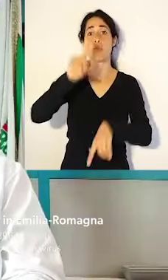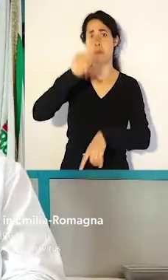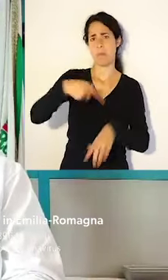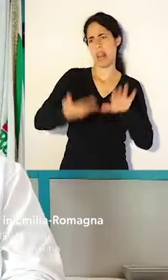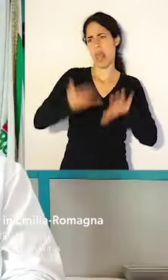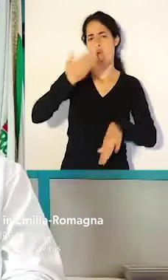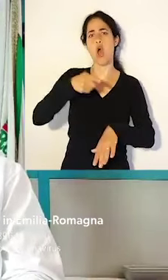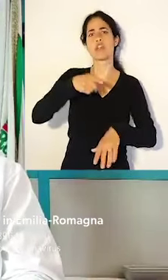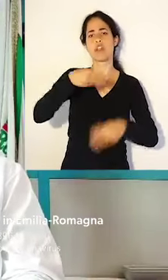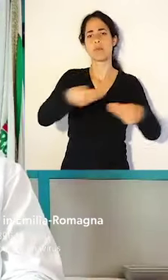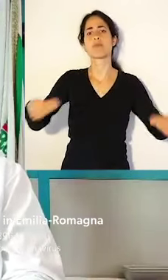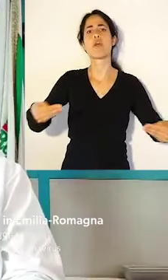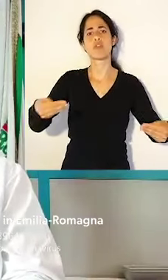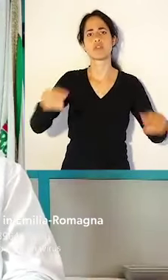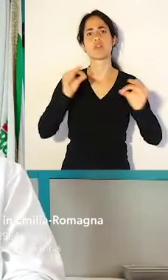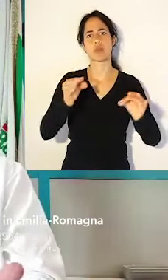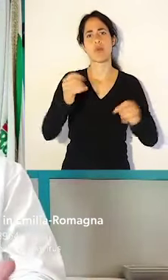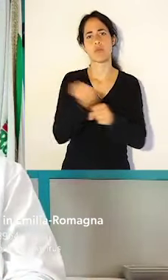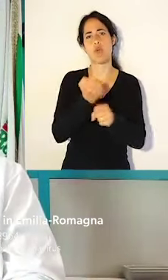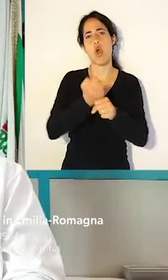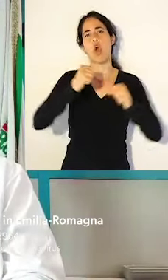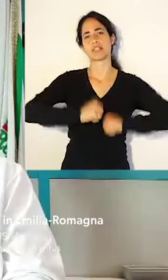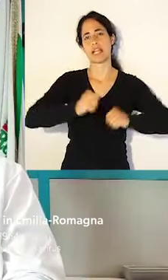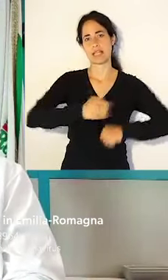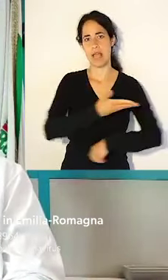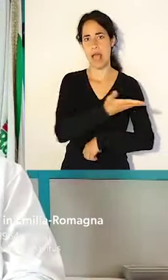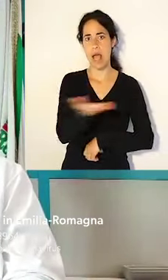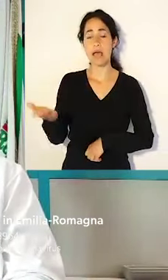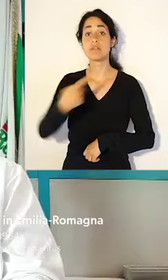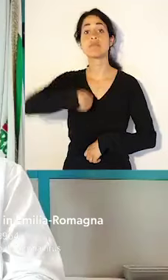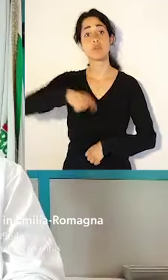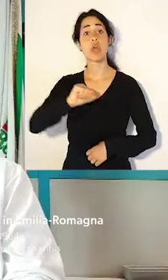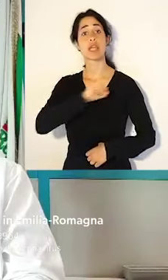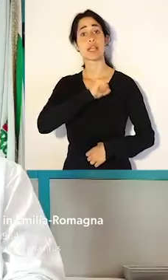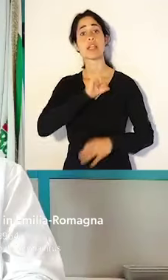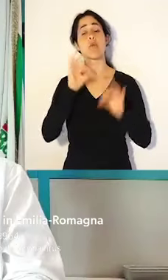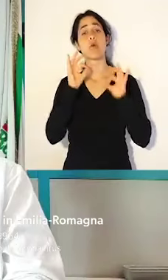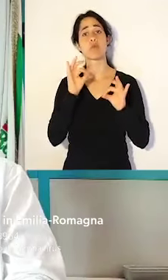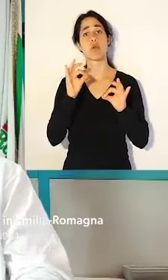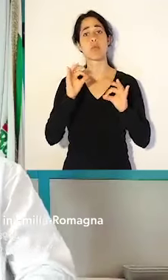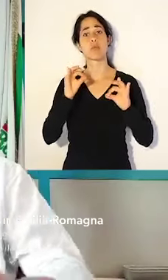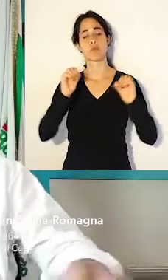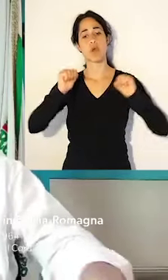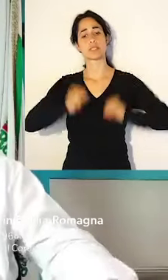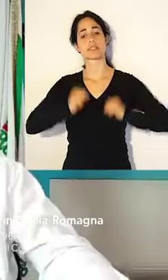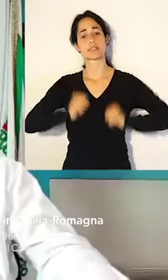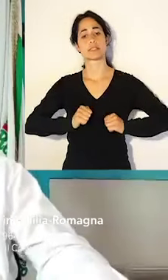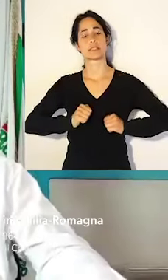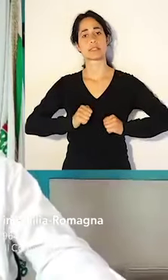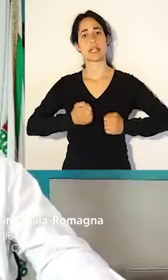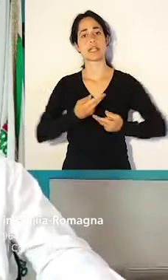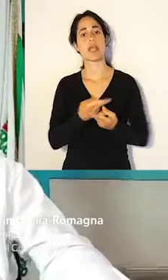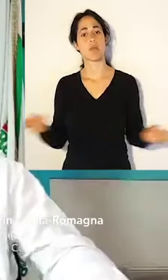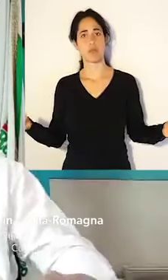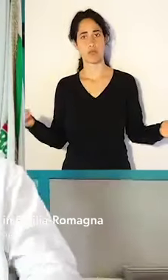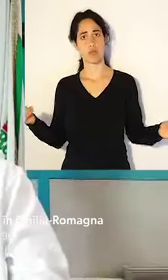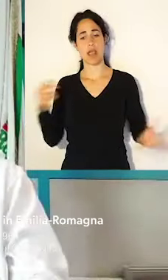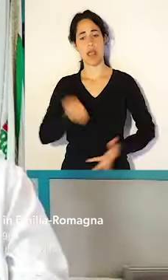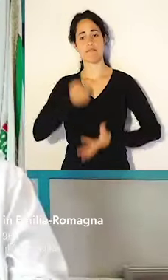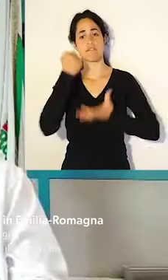sanitarie. Noi crediamo in una sanità pubblica che investa non solo in